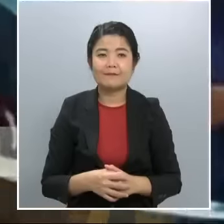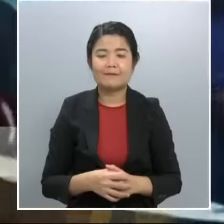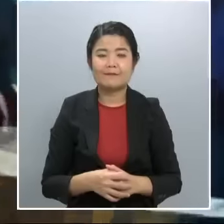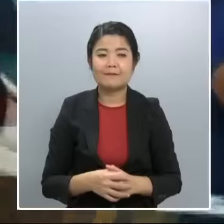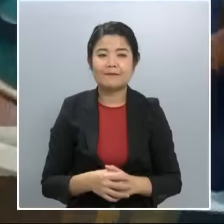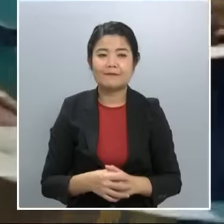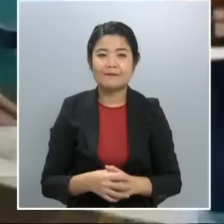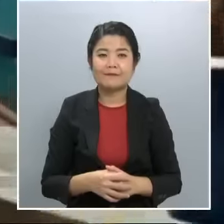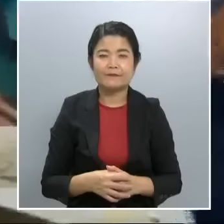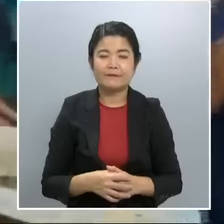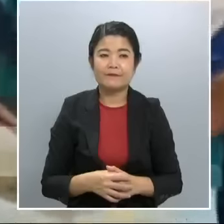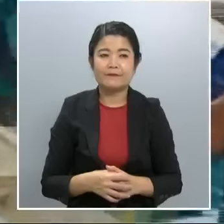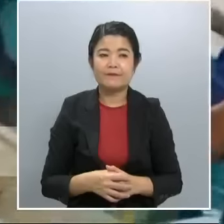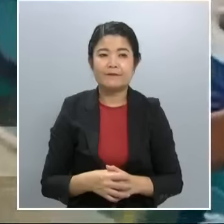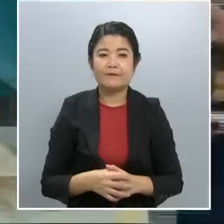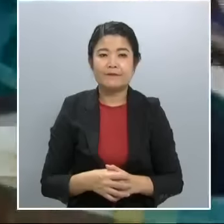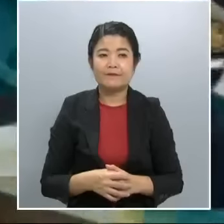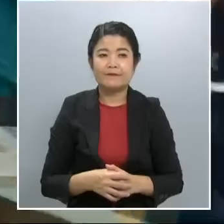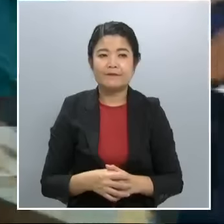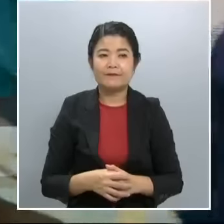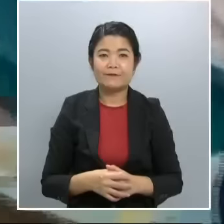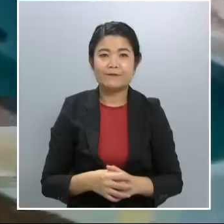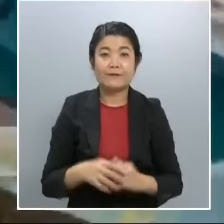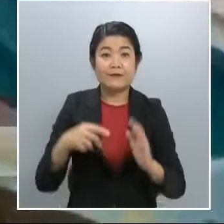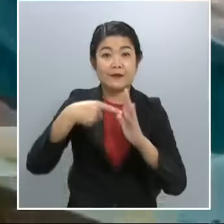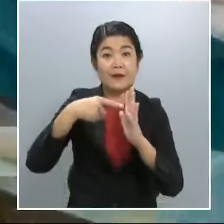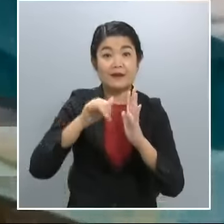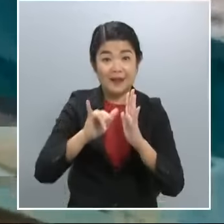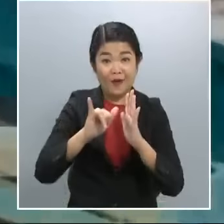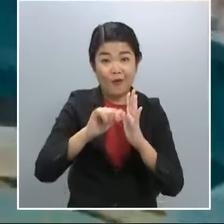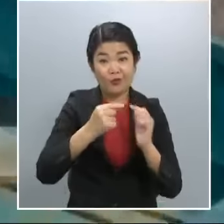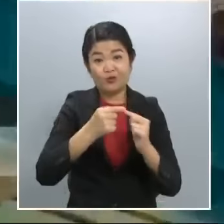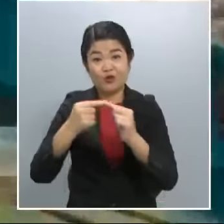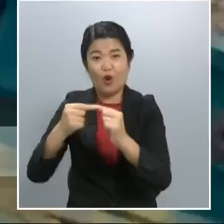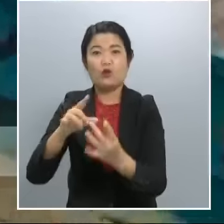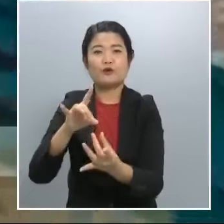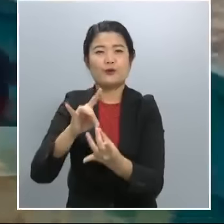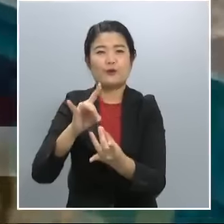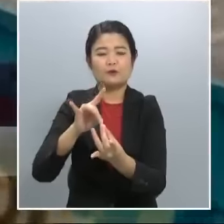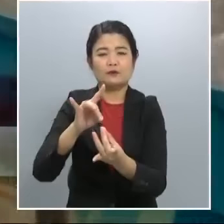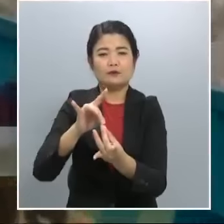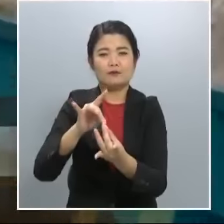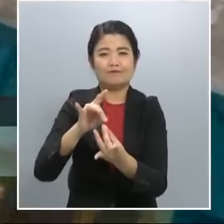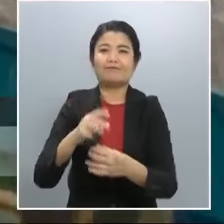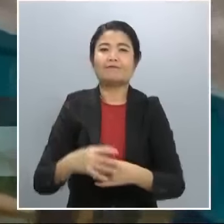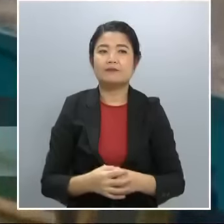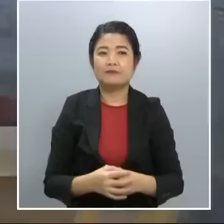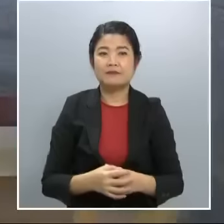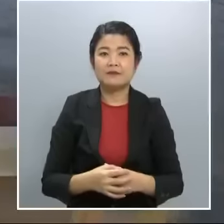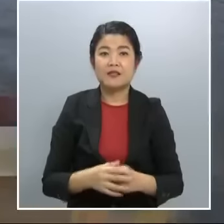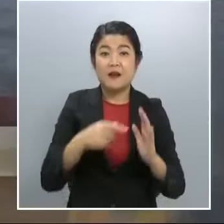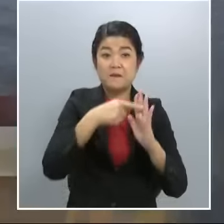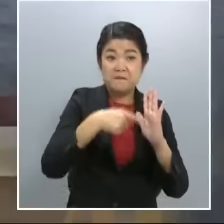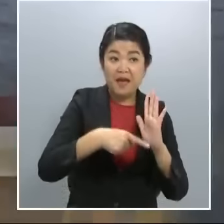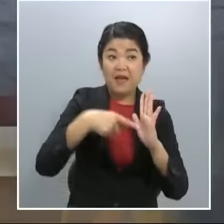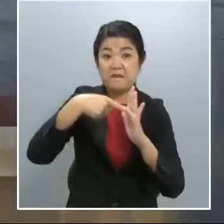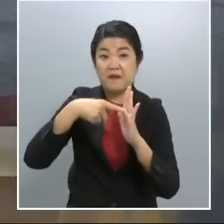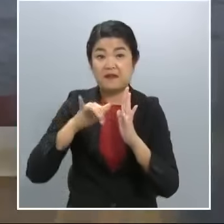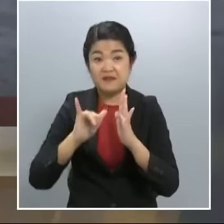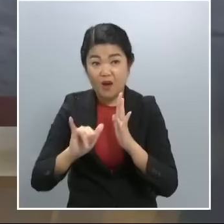โอ้โหส่วนสถานีต่อไปสุโขทัยท่านผู้ชมทั้งแพร่ทั้งพะเยานี่แหละ